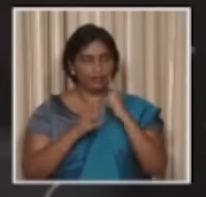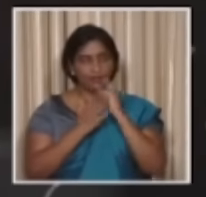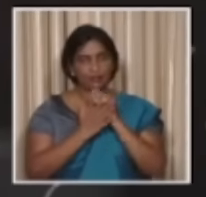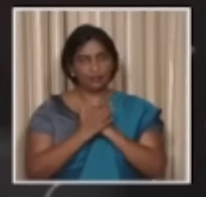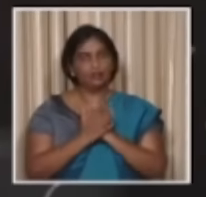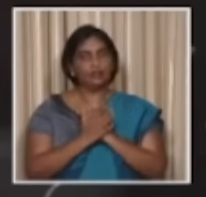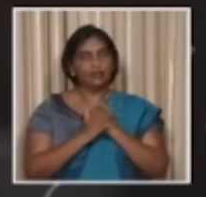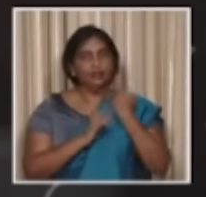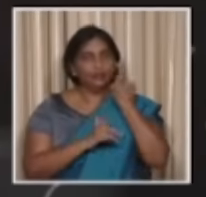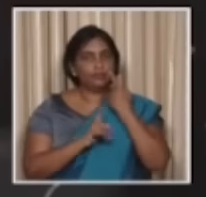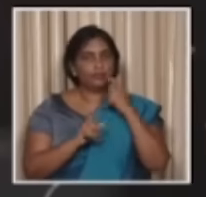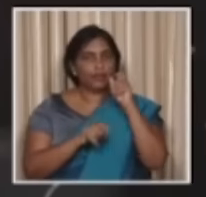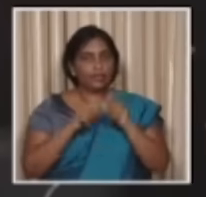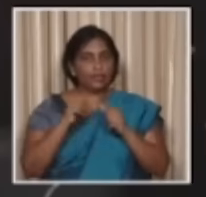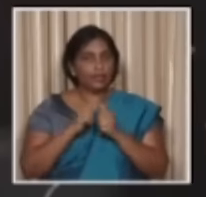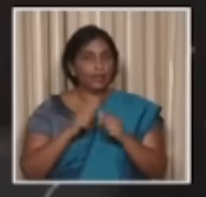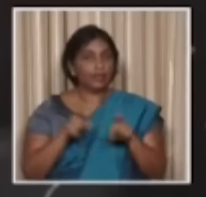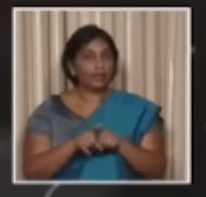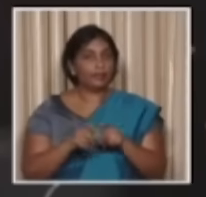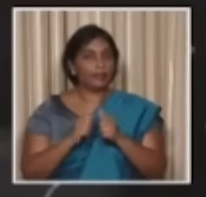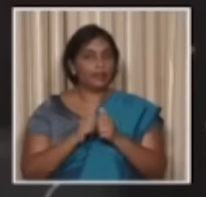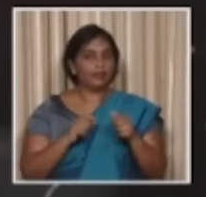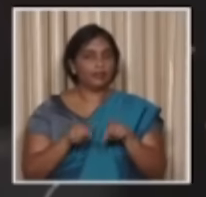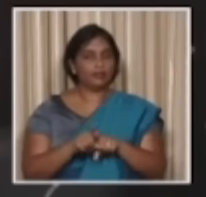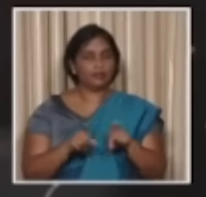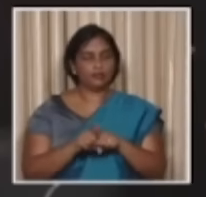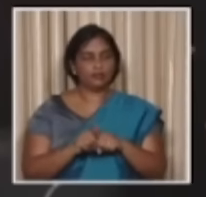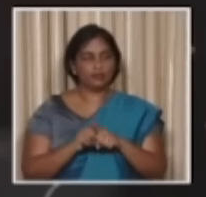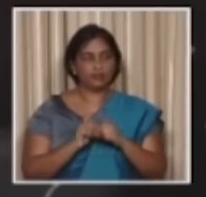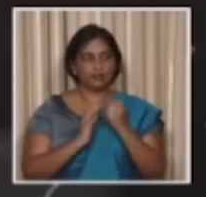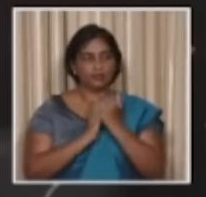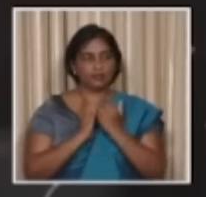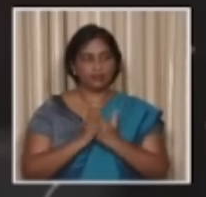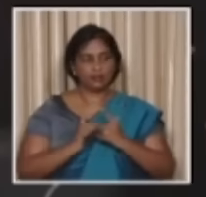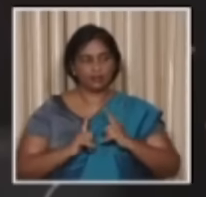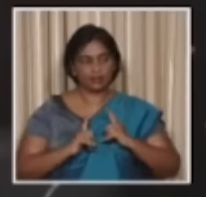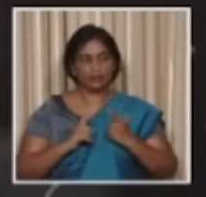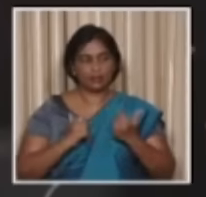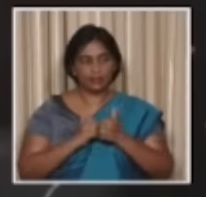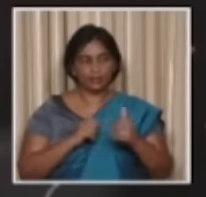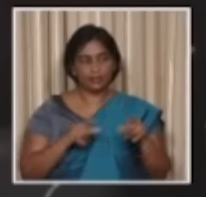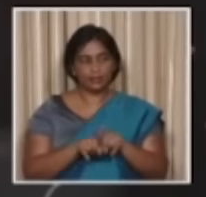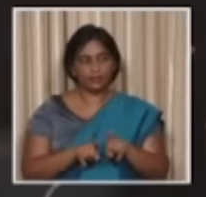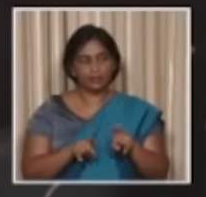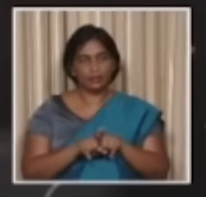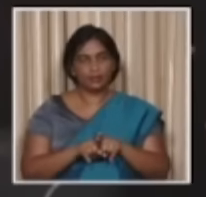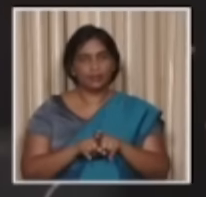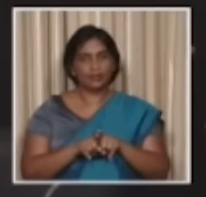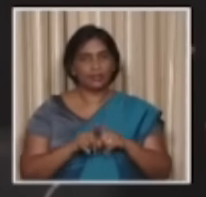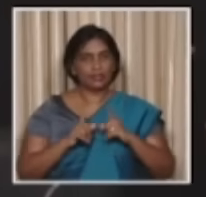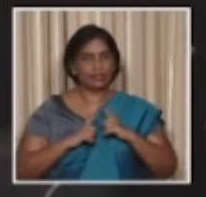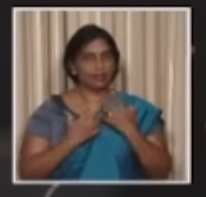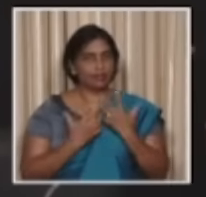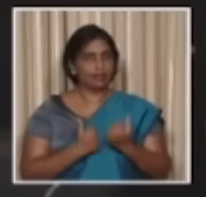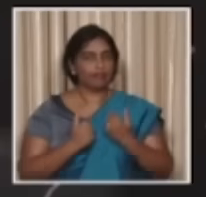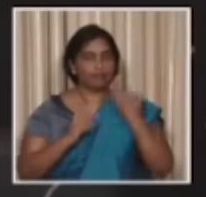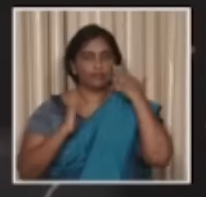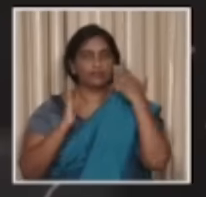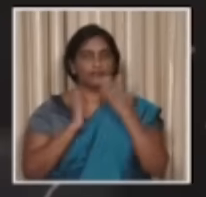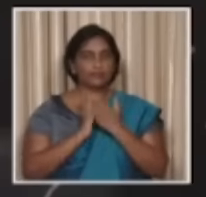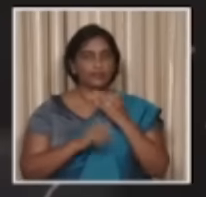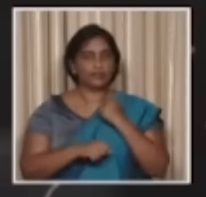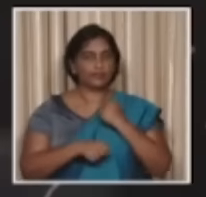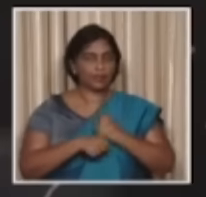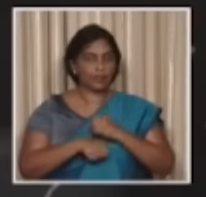අහිංසක ජනතාවට ලෙඩක් දුකක් හැදිච්ච ලාවට ජීවිතය බේරා ගැනීමට නොහැකි වීමයි. රජයේ රෝහල්වල